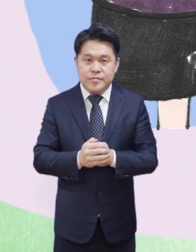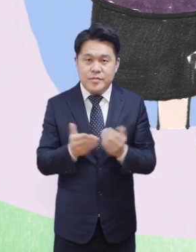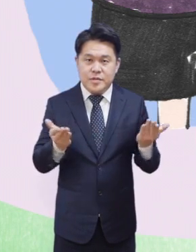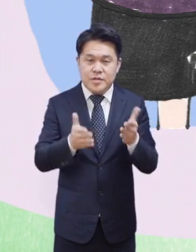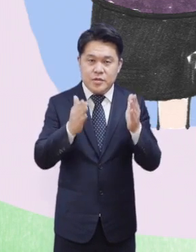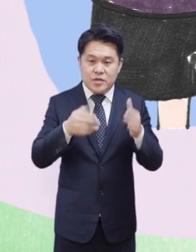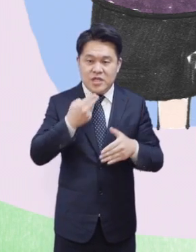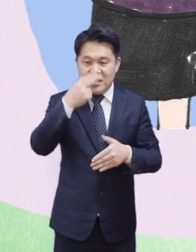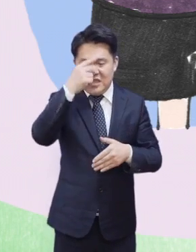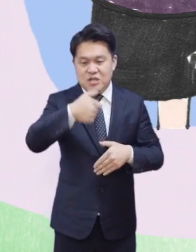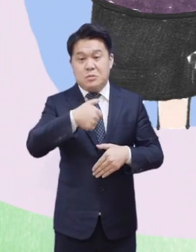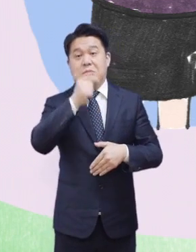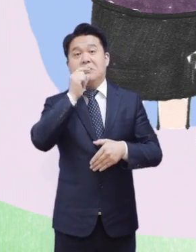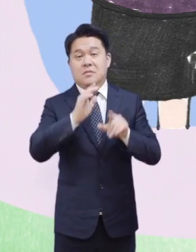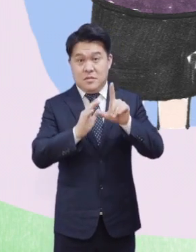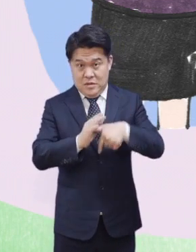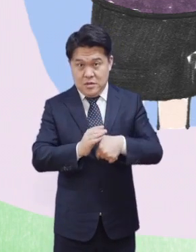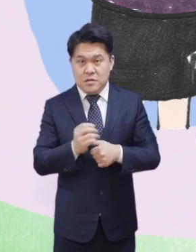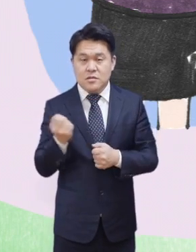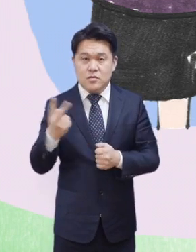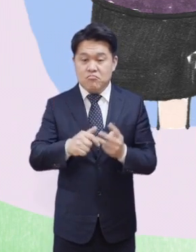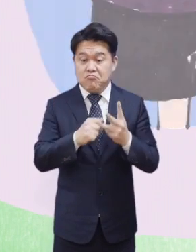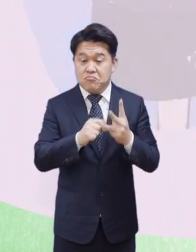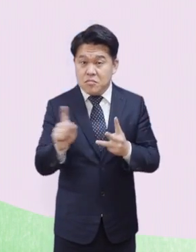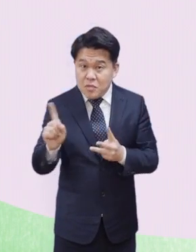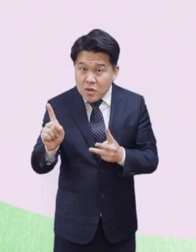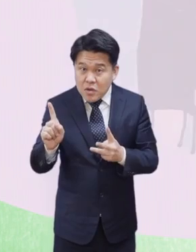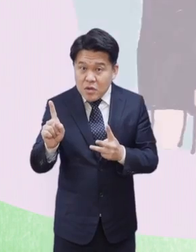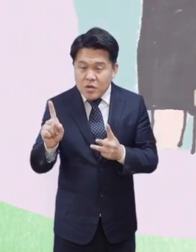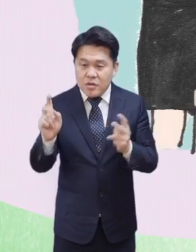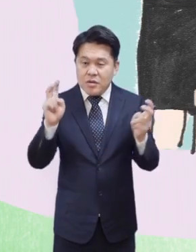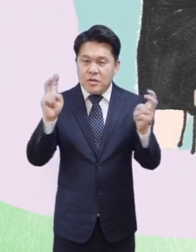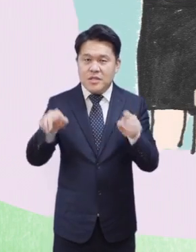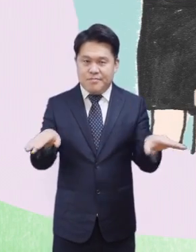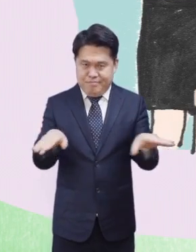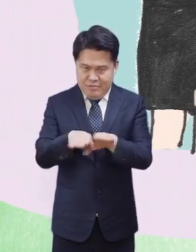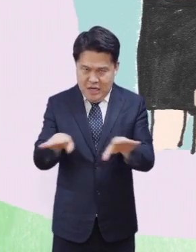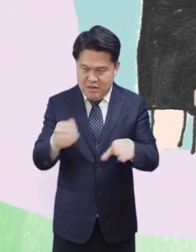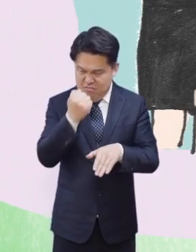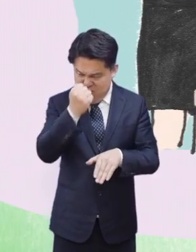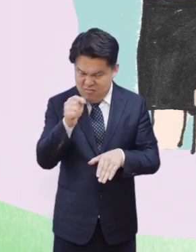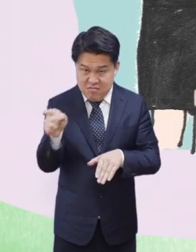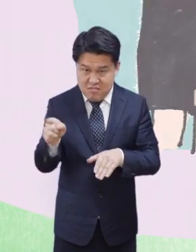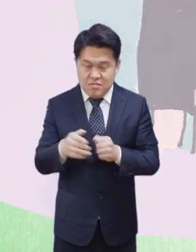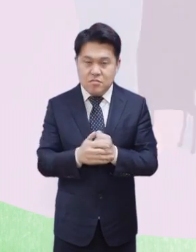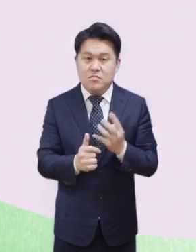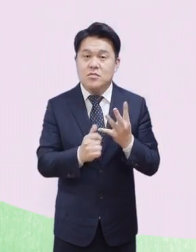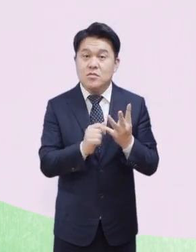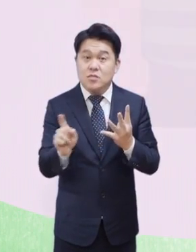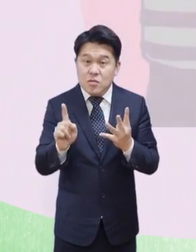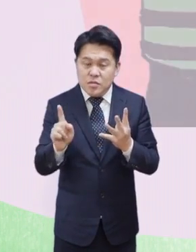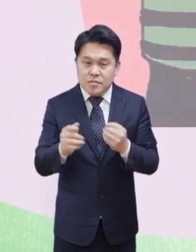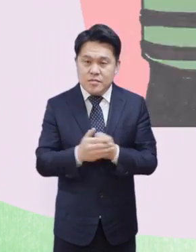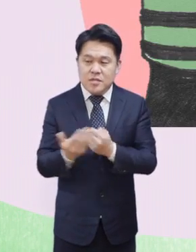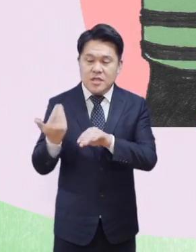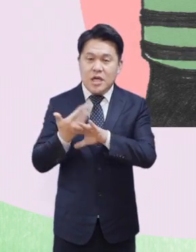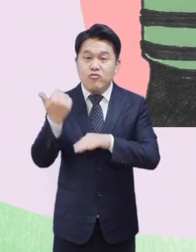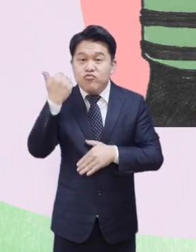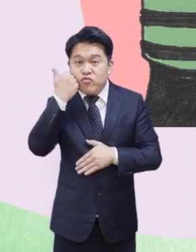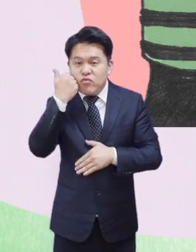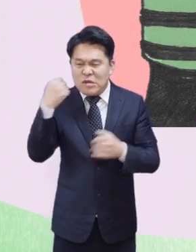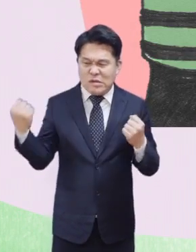둘째, 일하면서 술을 마시는 경우. 셋째, 출근을 하지 않는 경우.